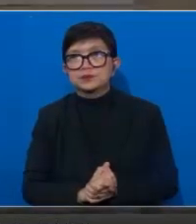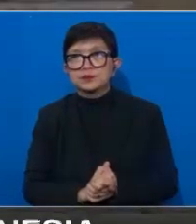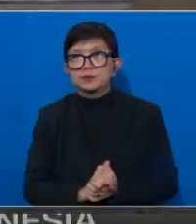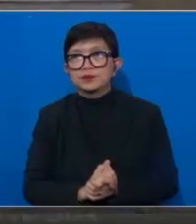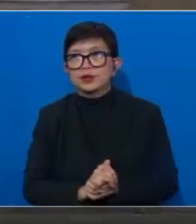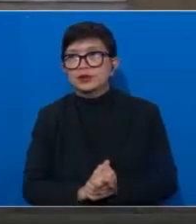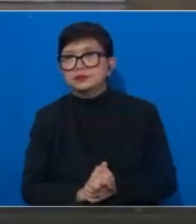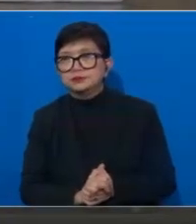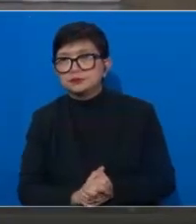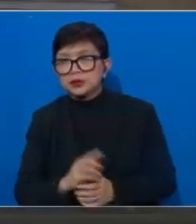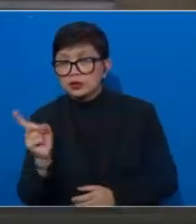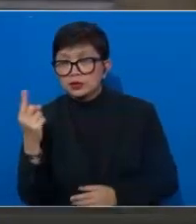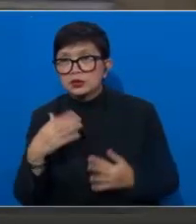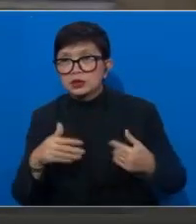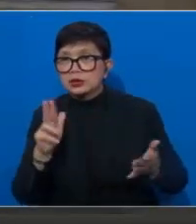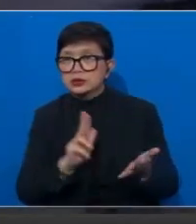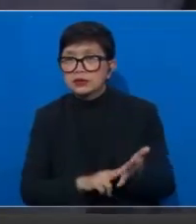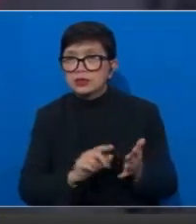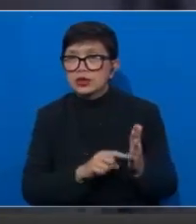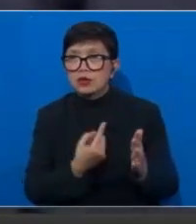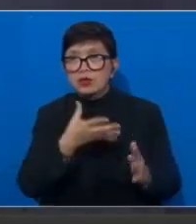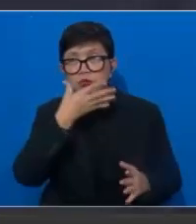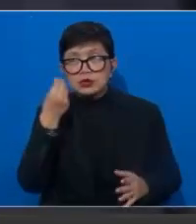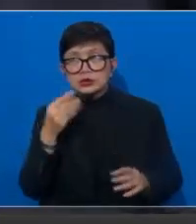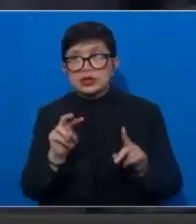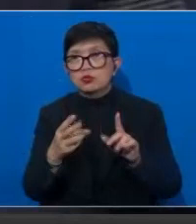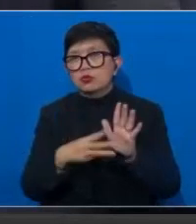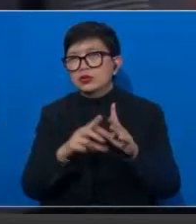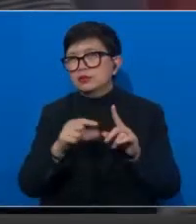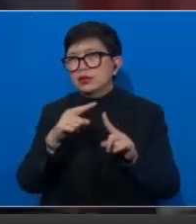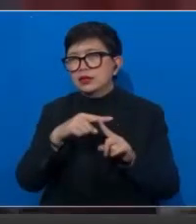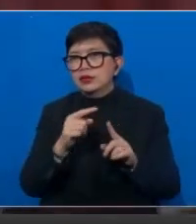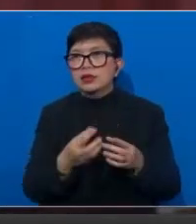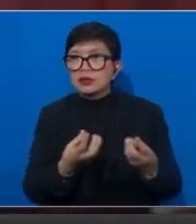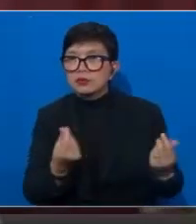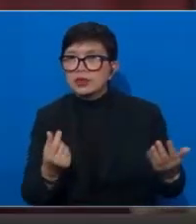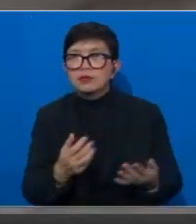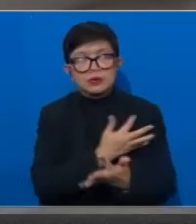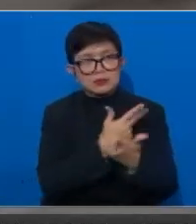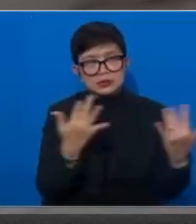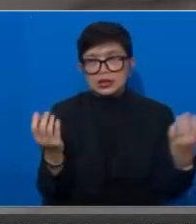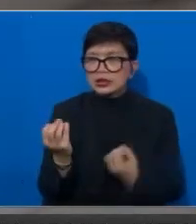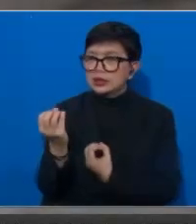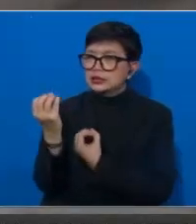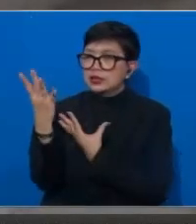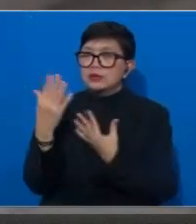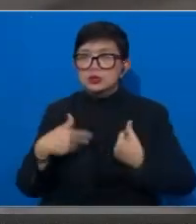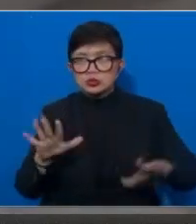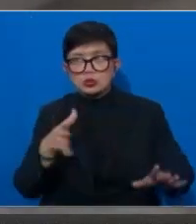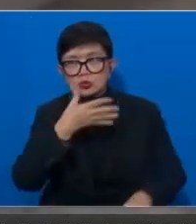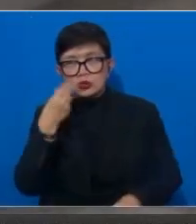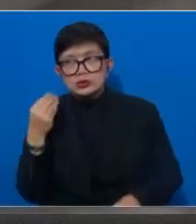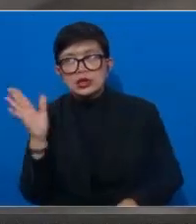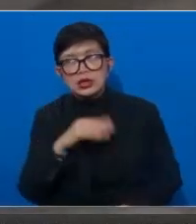Meski pemerintah telah menetapkan awal puasa pada Selasa 12 Maret, sebagian umat Islam di tanah air telah berpuasa pada